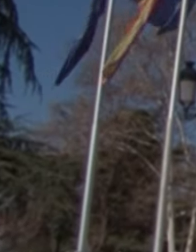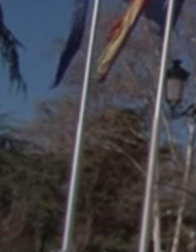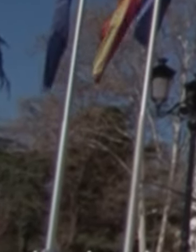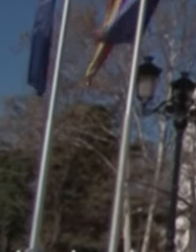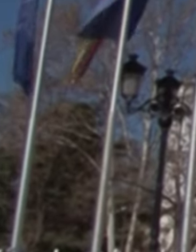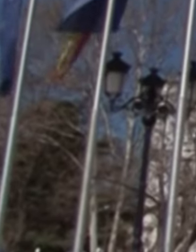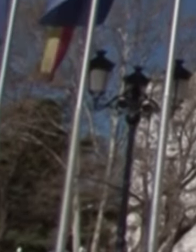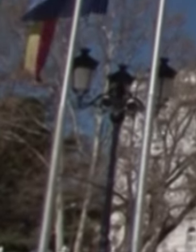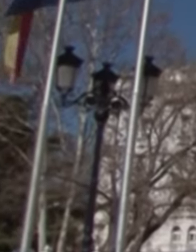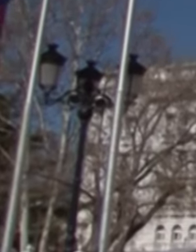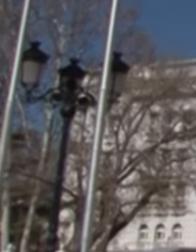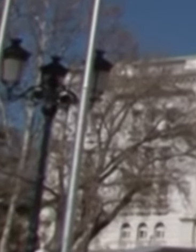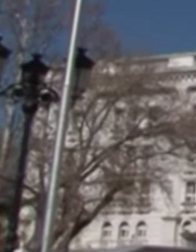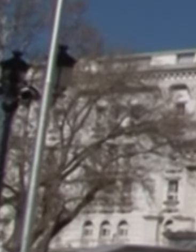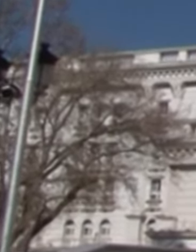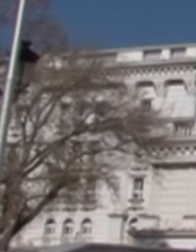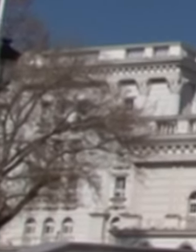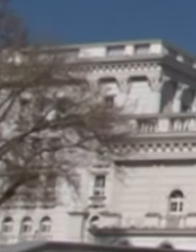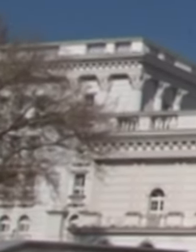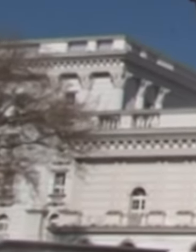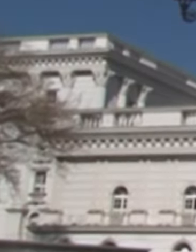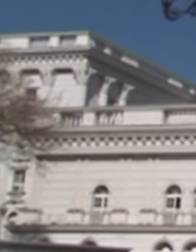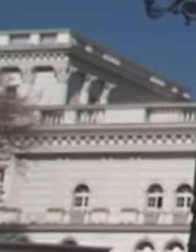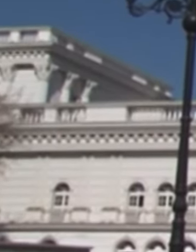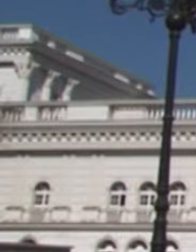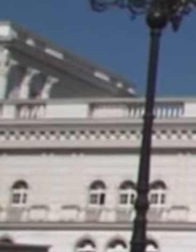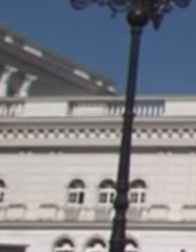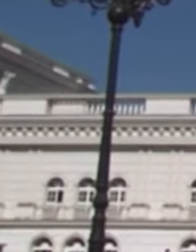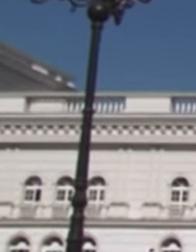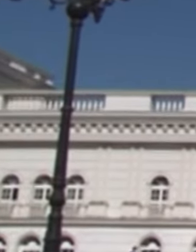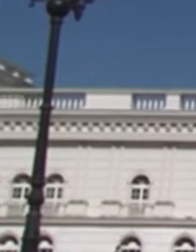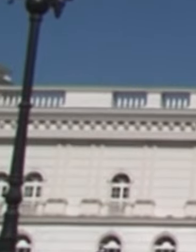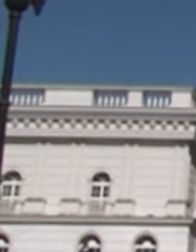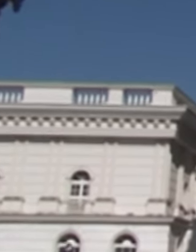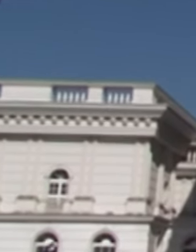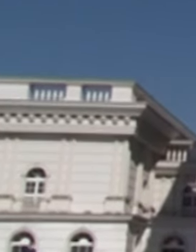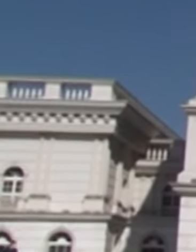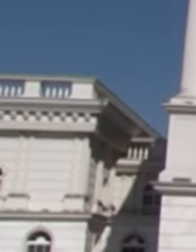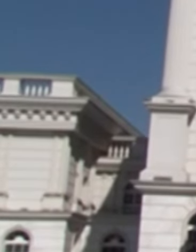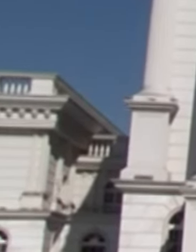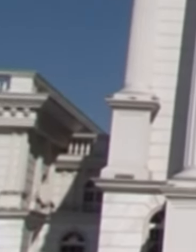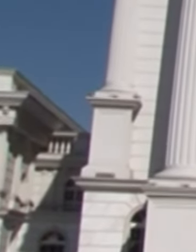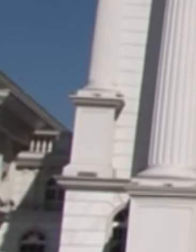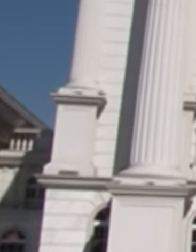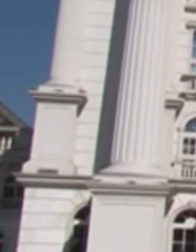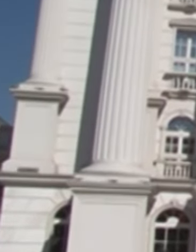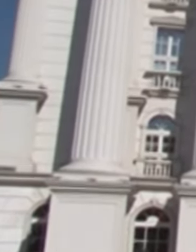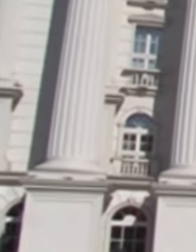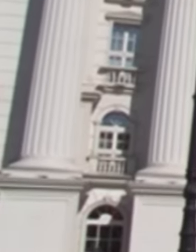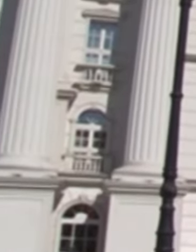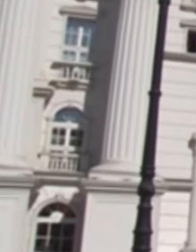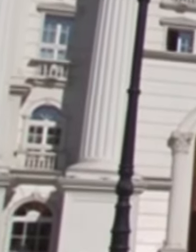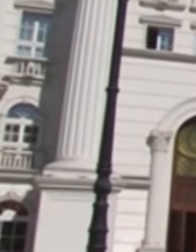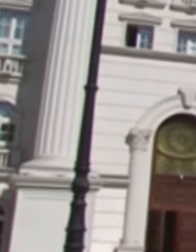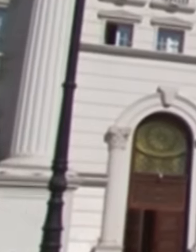си заминат од власт, вели Кочовска на денешната пресконференција, на која објаснувајќи го ребалансот на буџетот кој новата влада го прави, рече